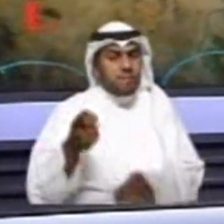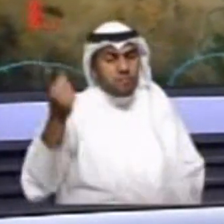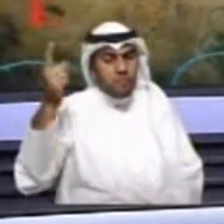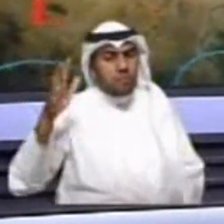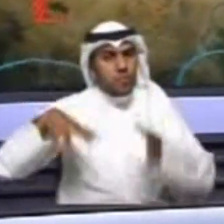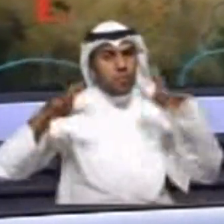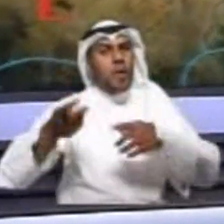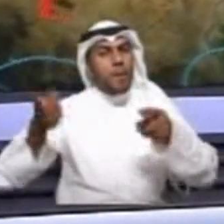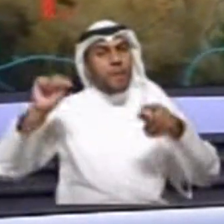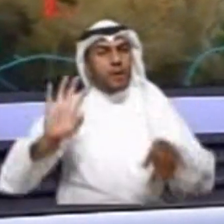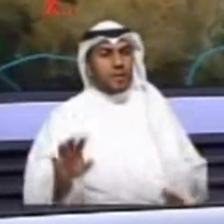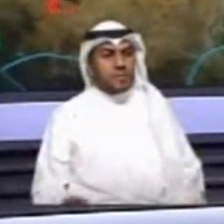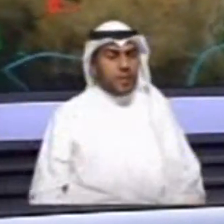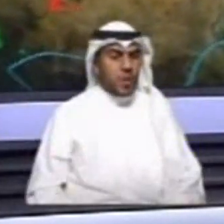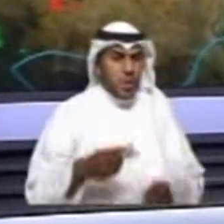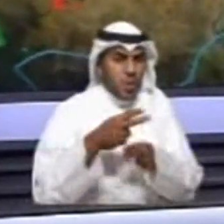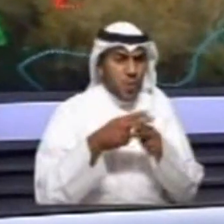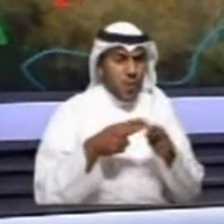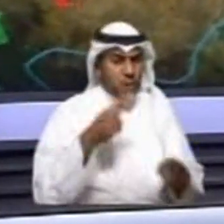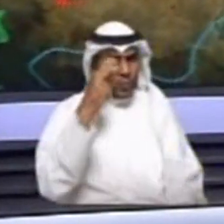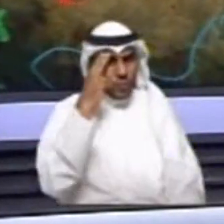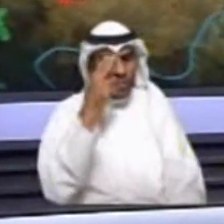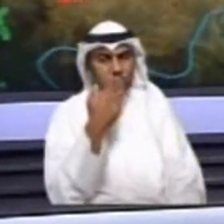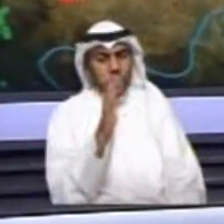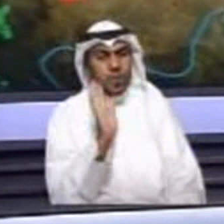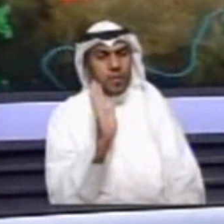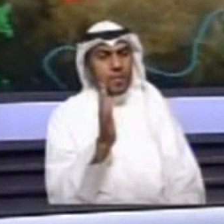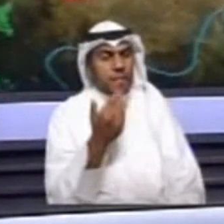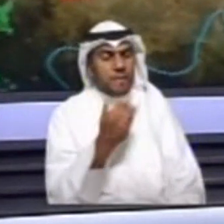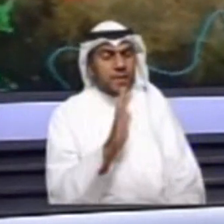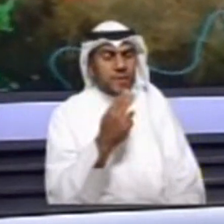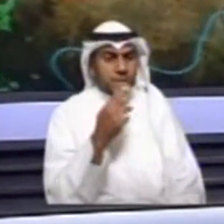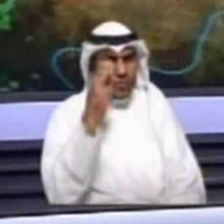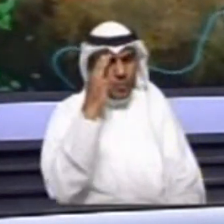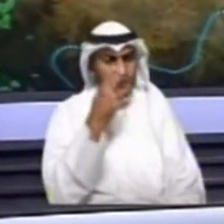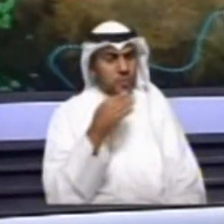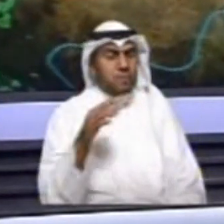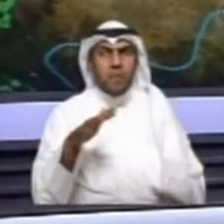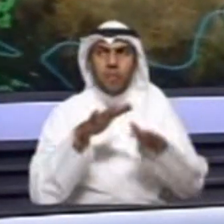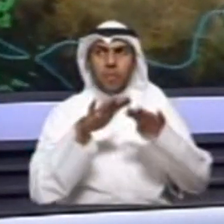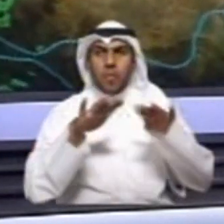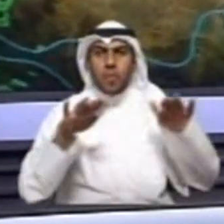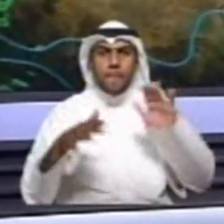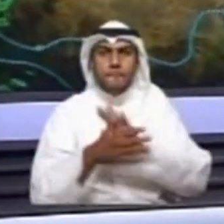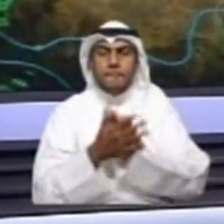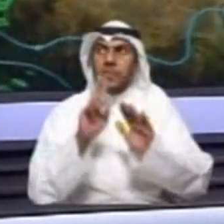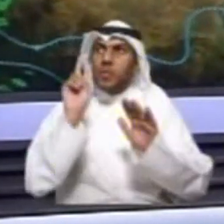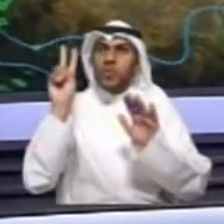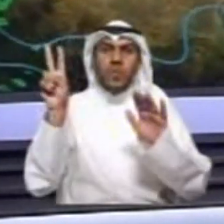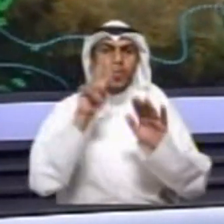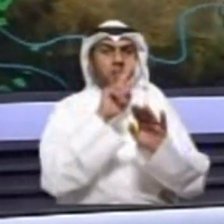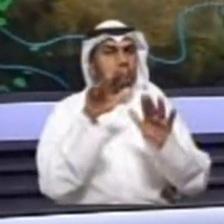عندنا بالكويت والمملكة العربية السعودية المرتفع الجوي هو المسيطر على المنطقة، لذلك السماء الصافية وكذلك